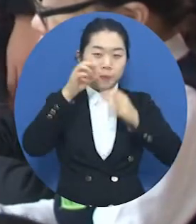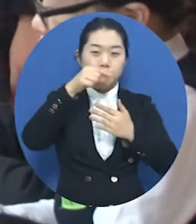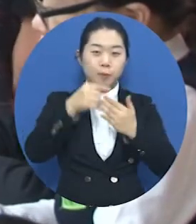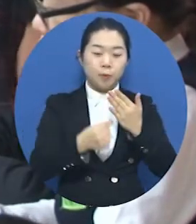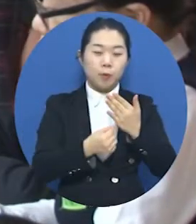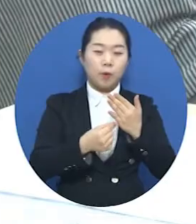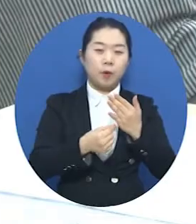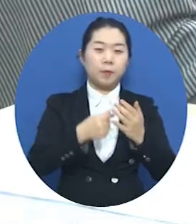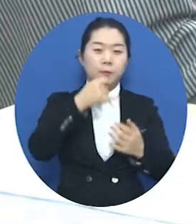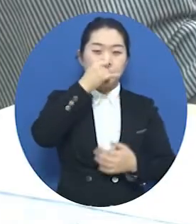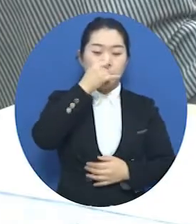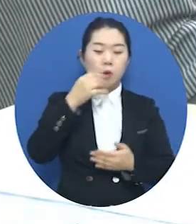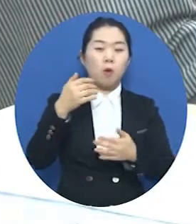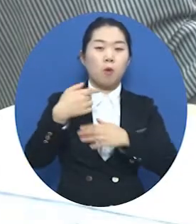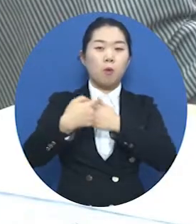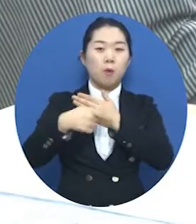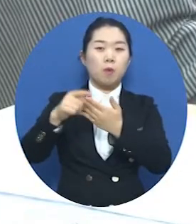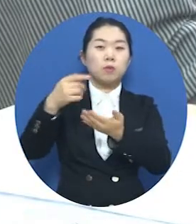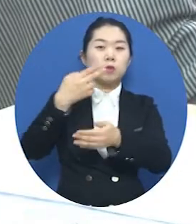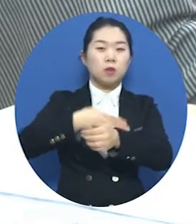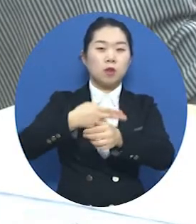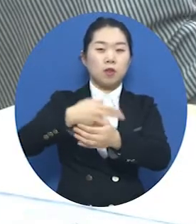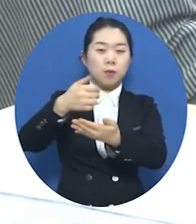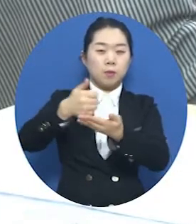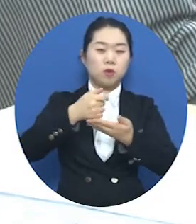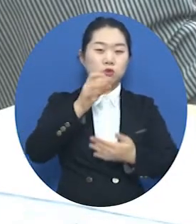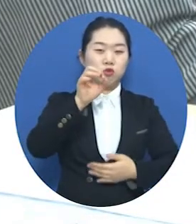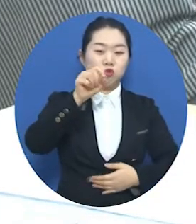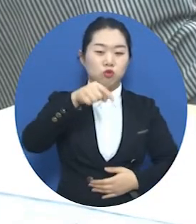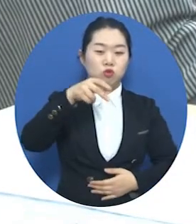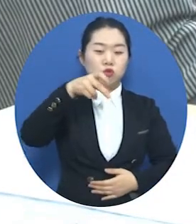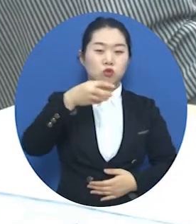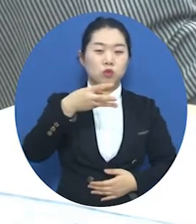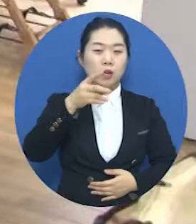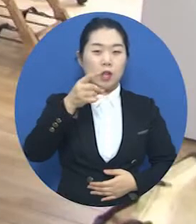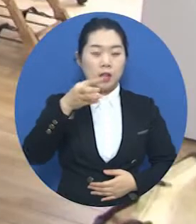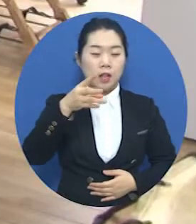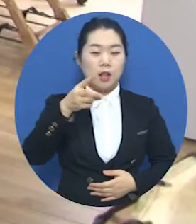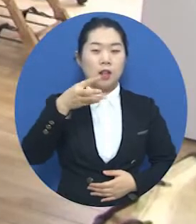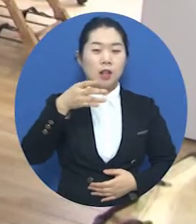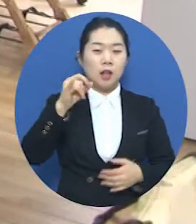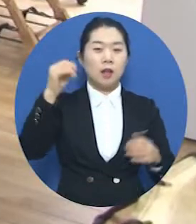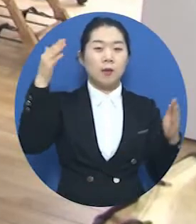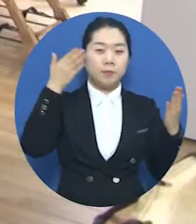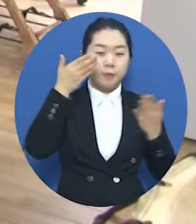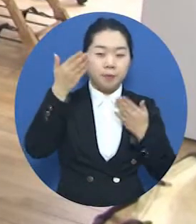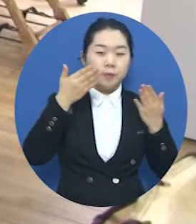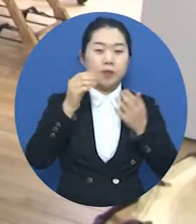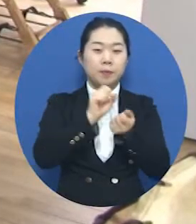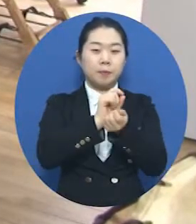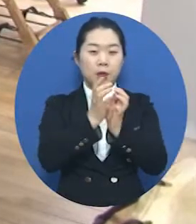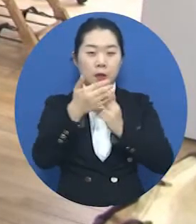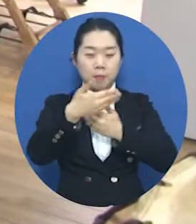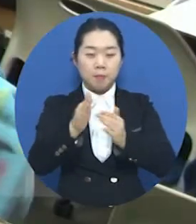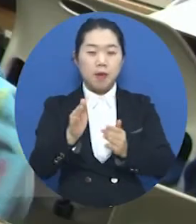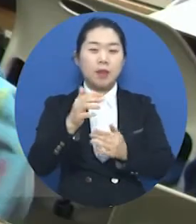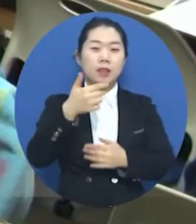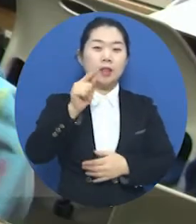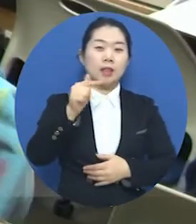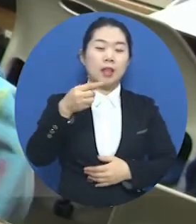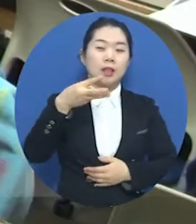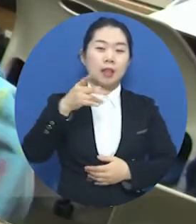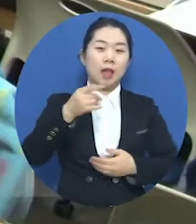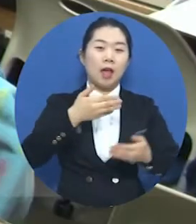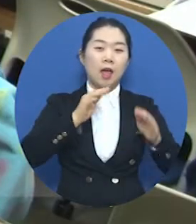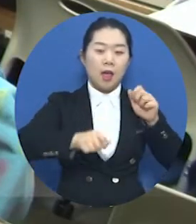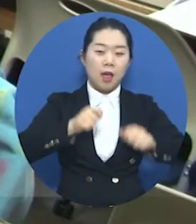운영되며 외부 강사로 우쿨렐레, 뮤지컬 댄스반, 플라웨 데이반, 난타반 등이